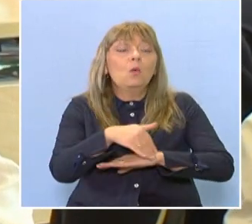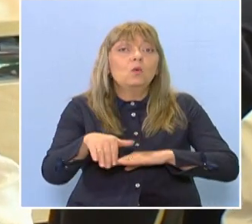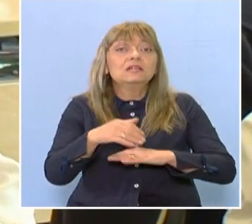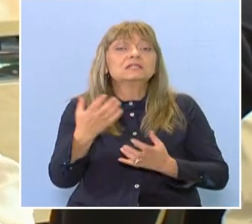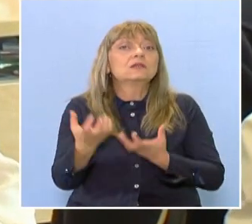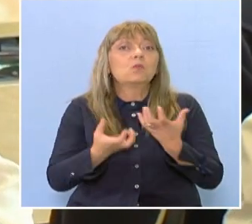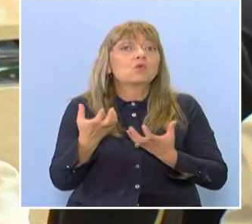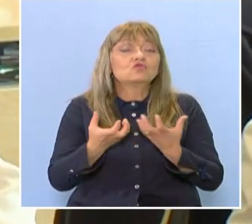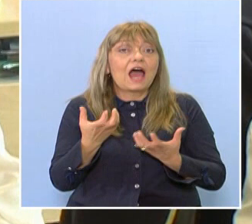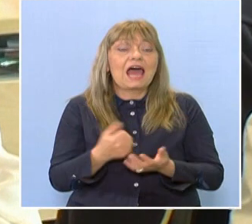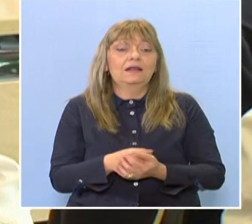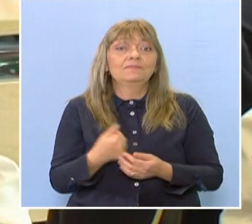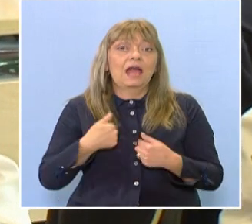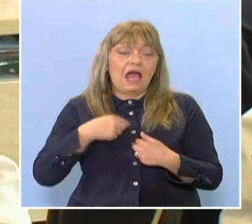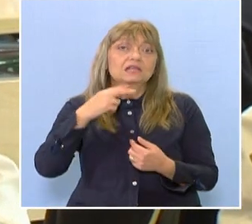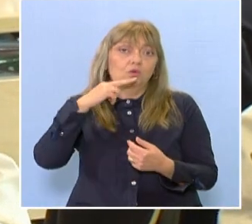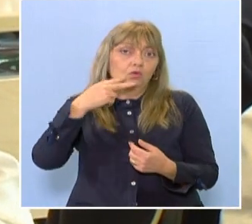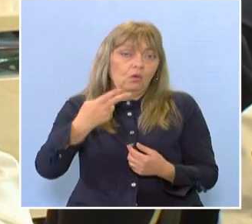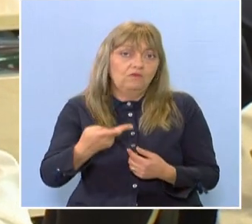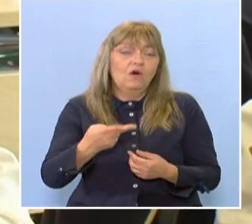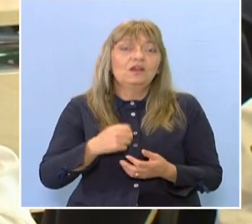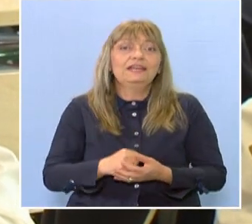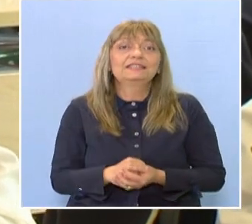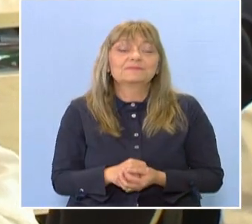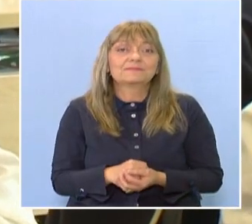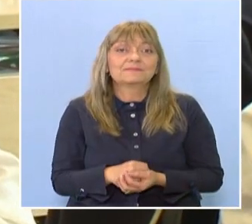съответно им казах, че улицата е